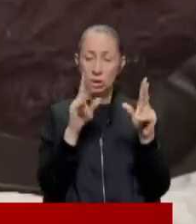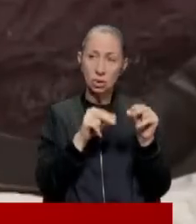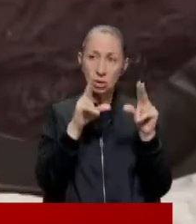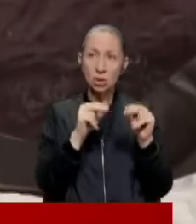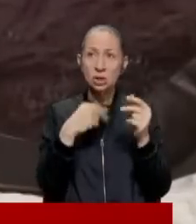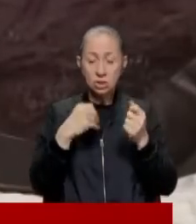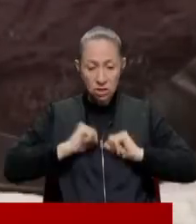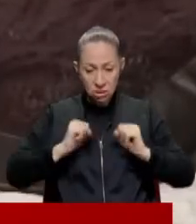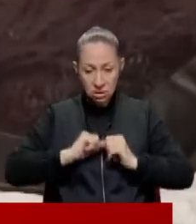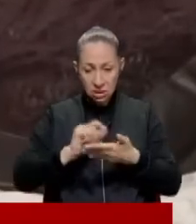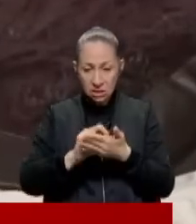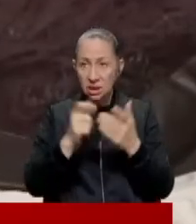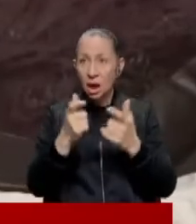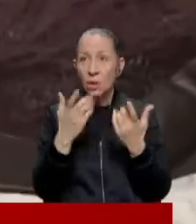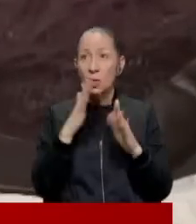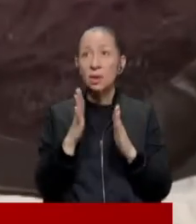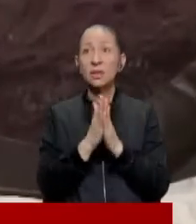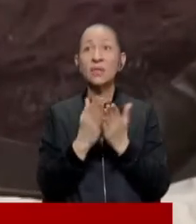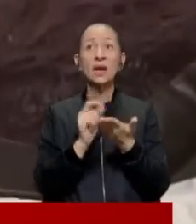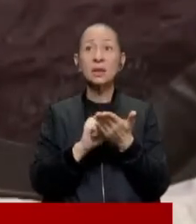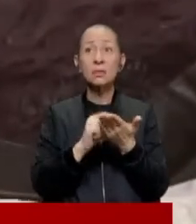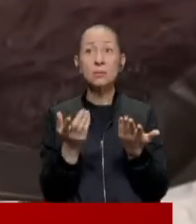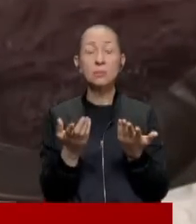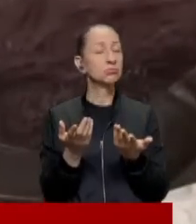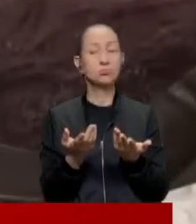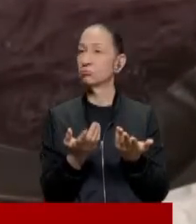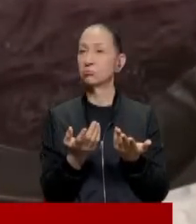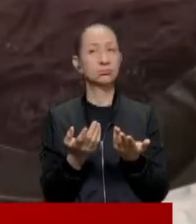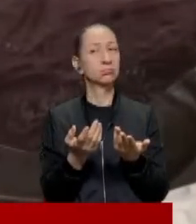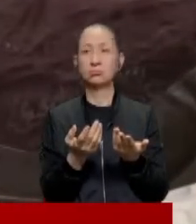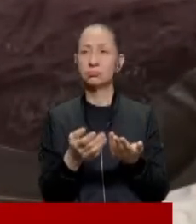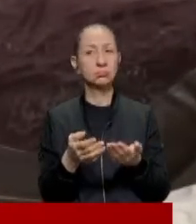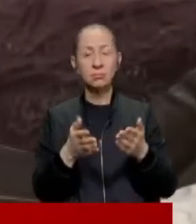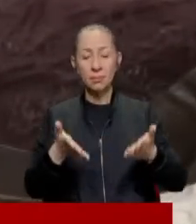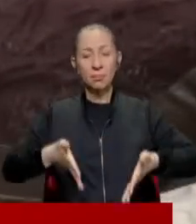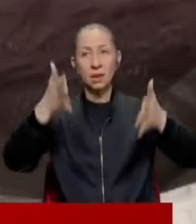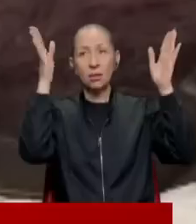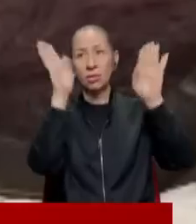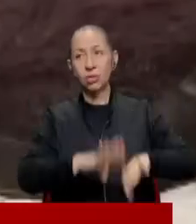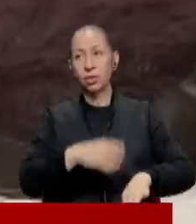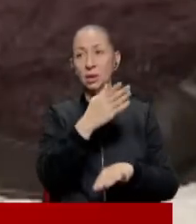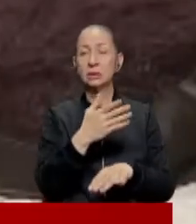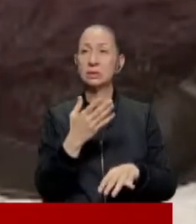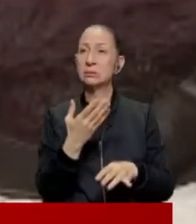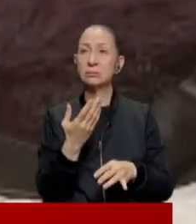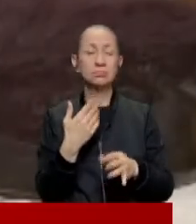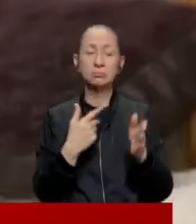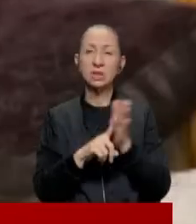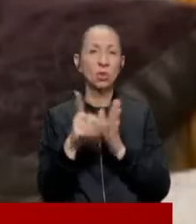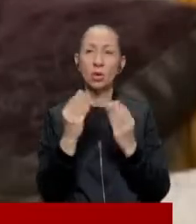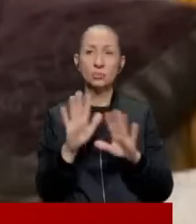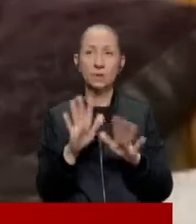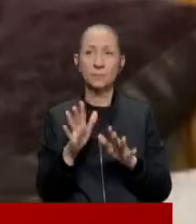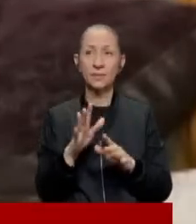ve yer yok çalışabilmek için kitabın defterin yok Hepsi bir arada kaldı bir anda yakıldı sanırım başarılı olamayacağım